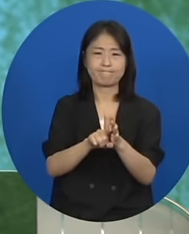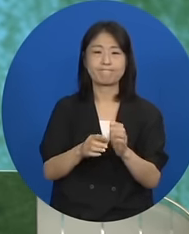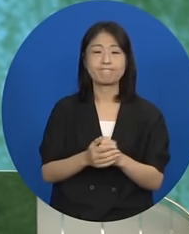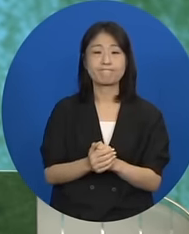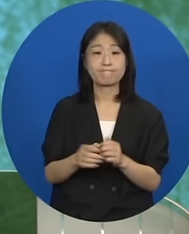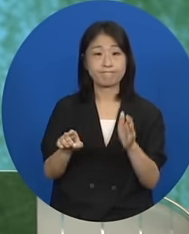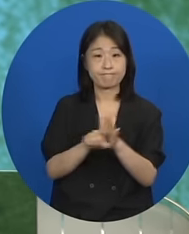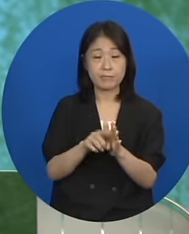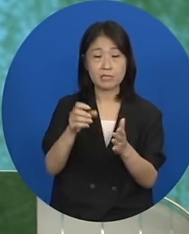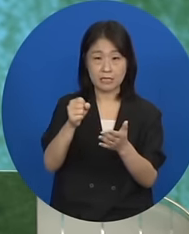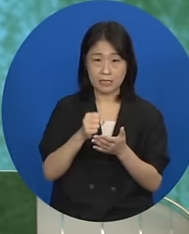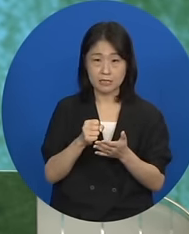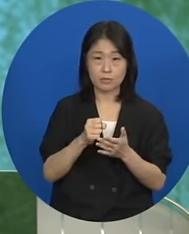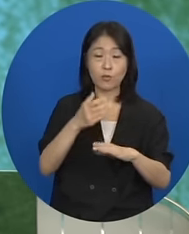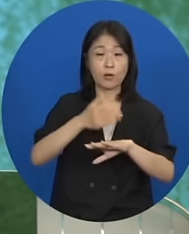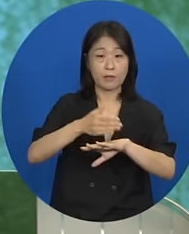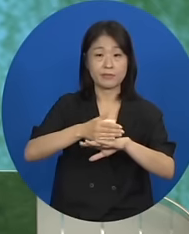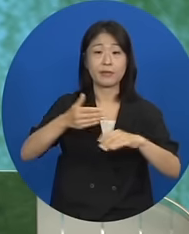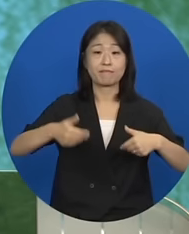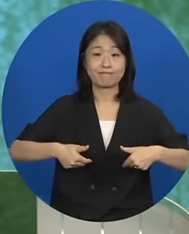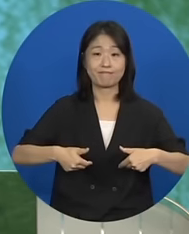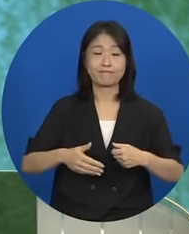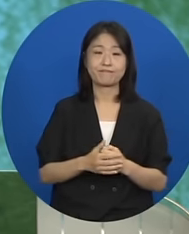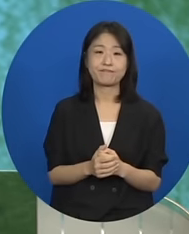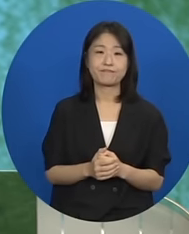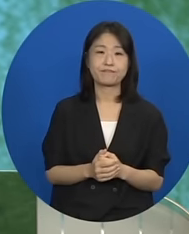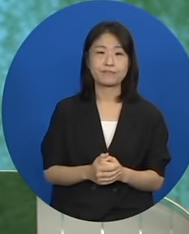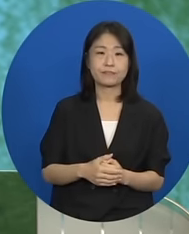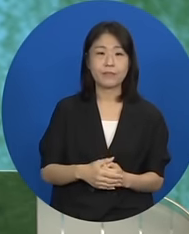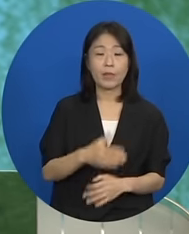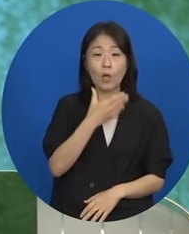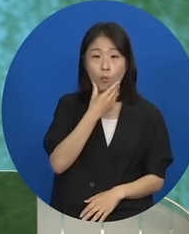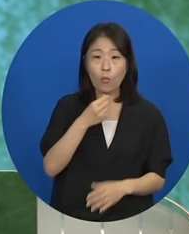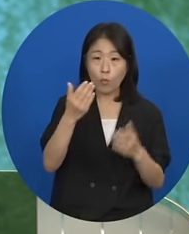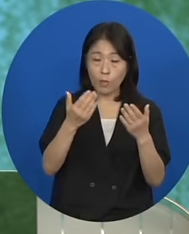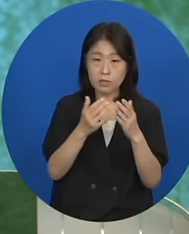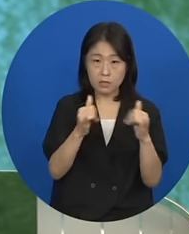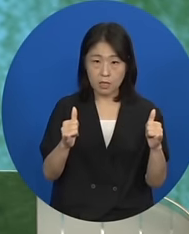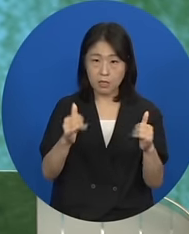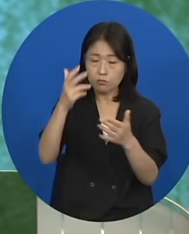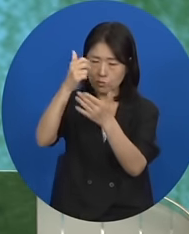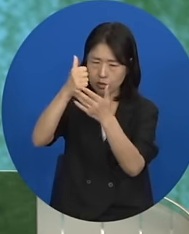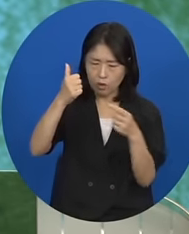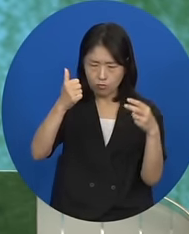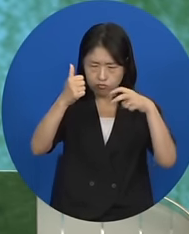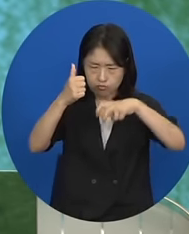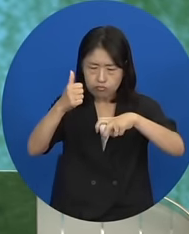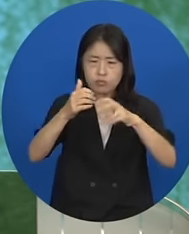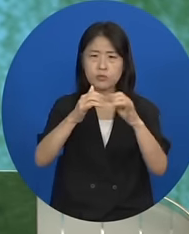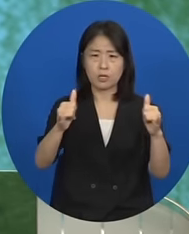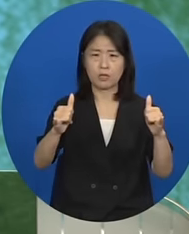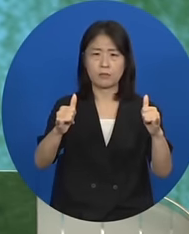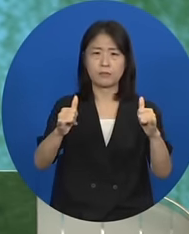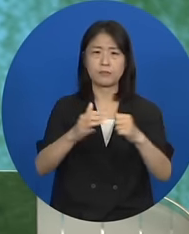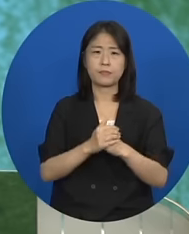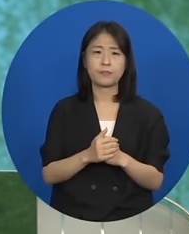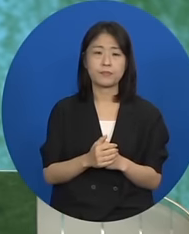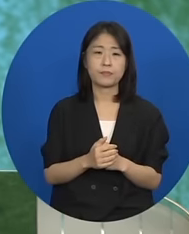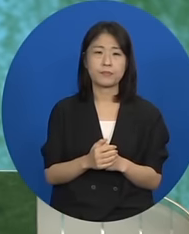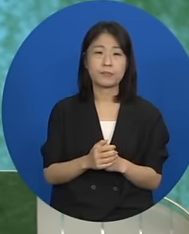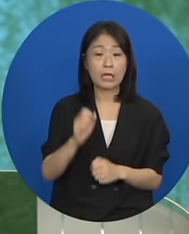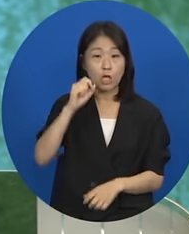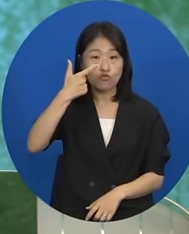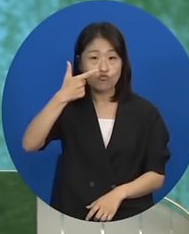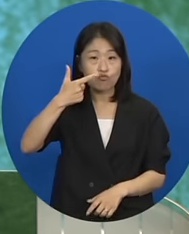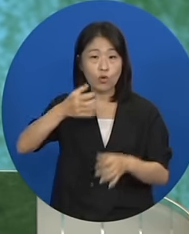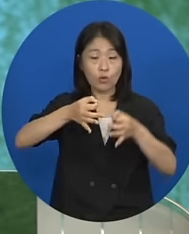믿음으로 감사해야 된다는 자이 복받은 자는 주께 무릎 꿇은 자다 나는 이것을 바탕으로 여러분들의 6개월을 지난